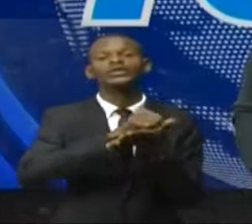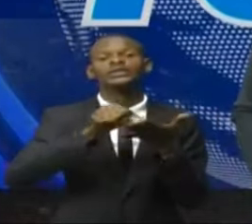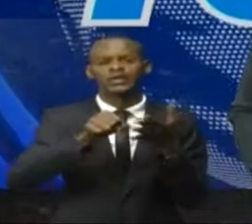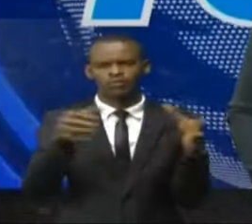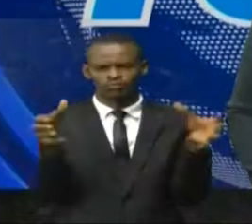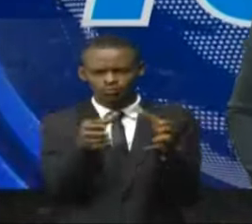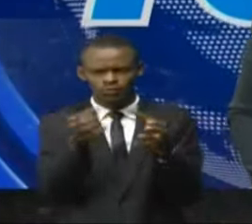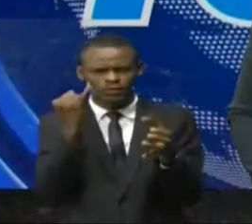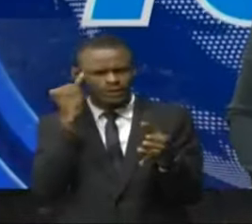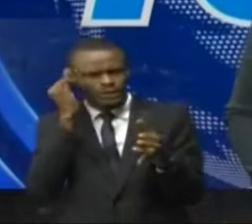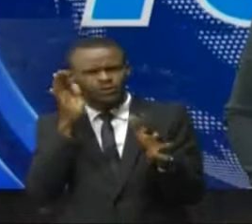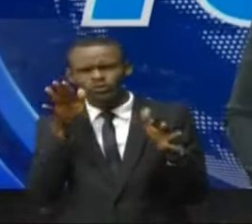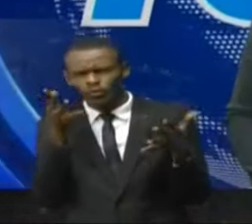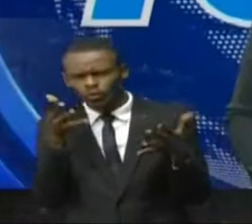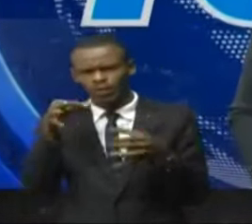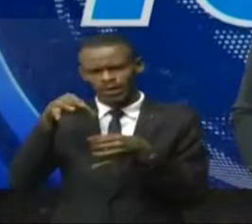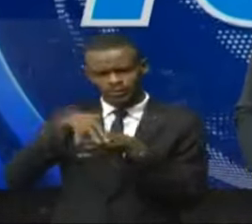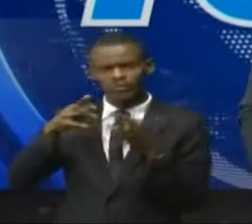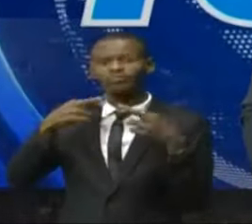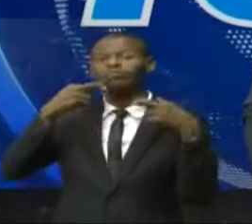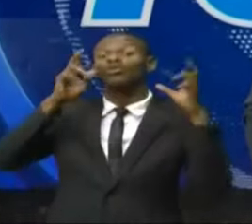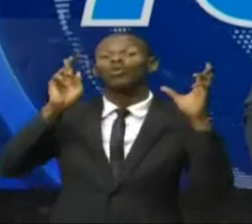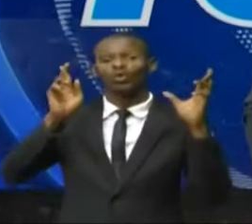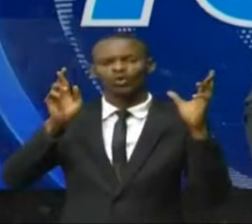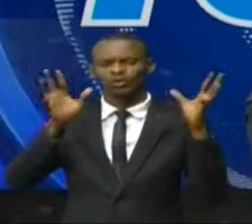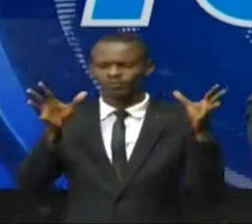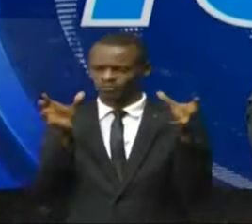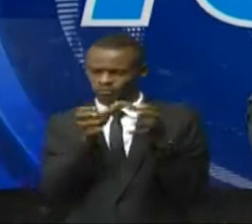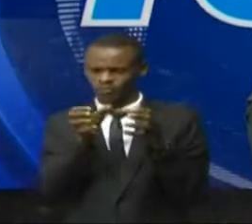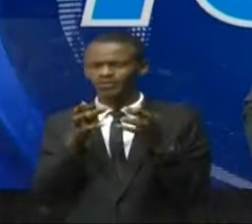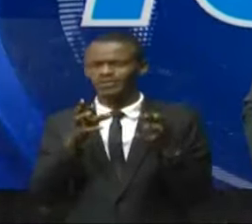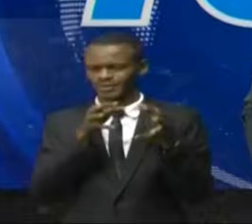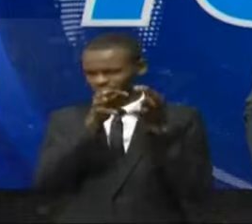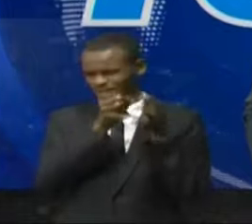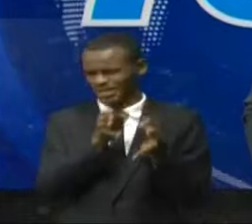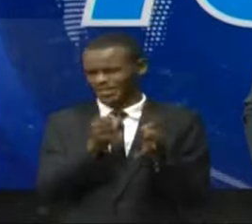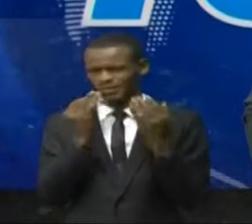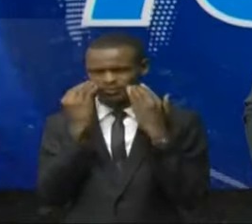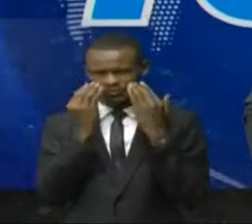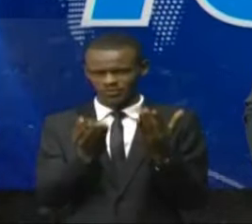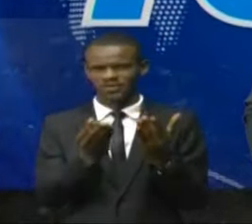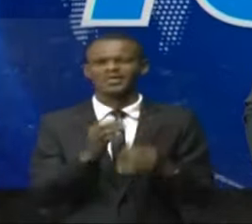l'actuel chef de l'État. En début de ce journal avec ses reportages de Damassé Solé.